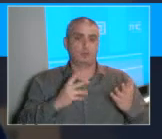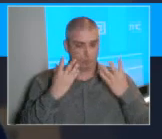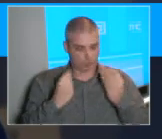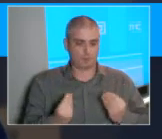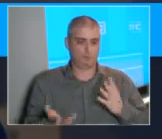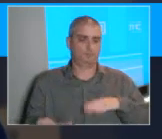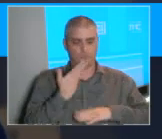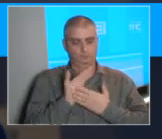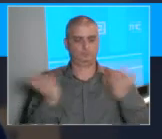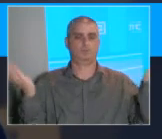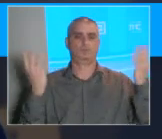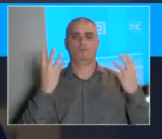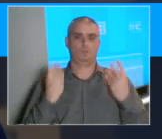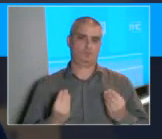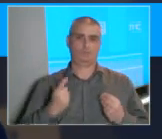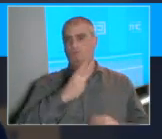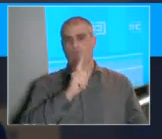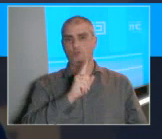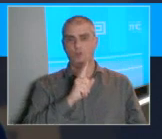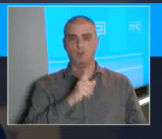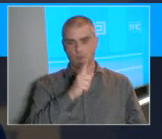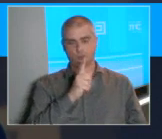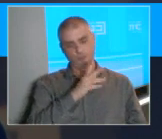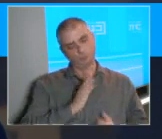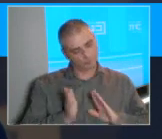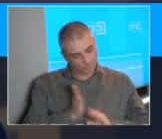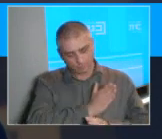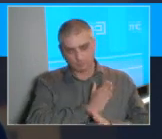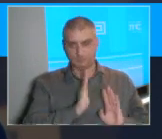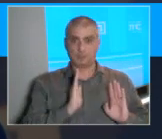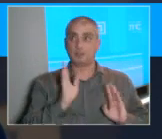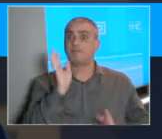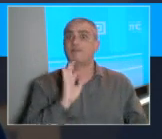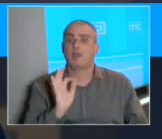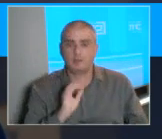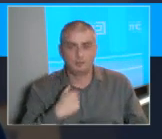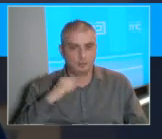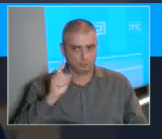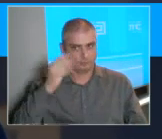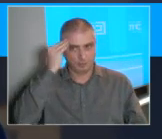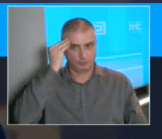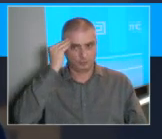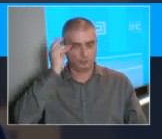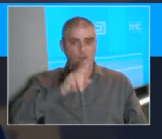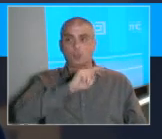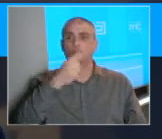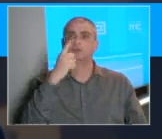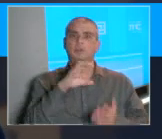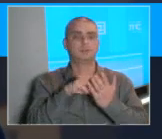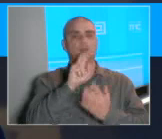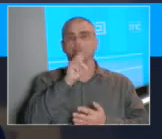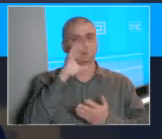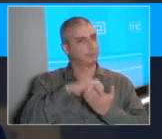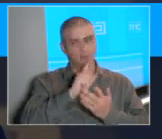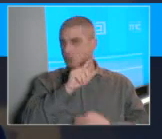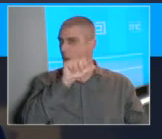מאוד שהדבר נחשף, וטוב מאוד שהוא לא, הוא שם את עצמו בצד. ועדיין אנחנו צריכים לזכור שיש נושא מרכזי. הנושא המרכזי